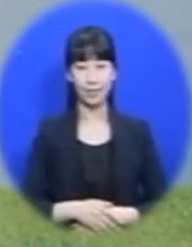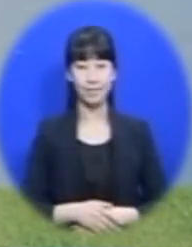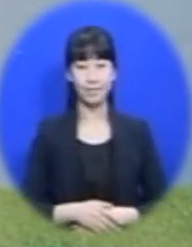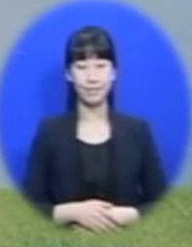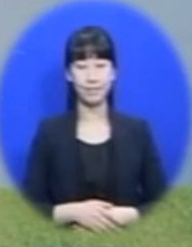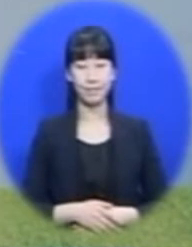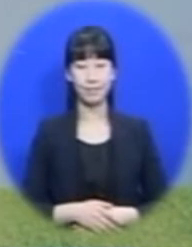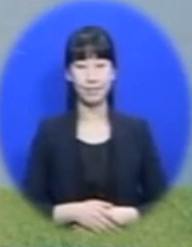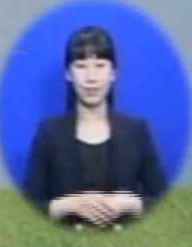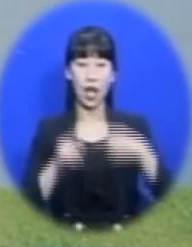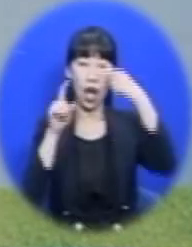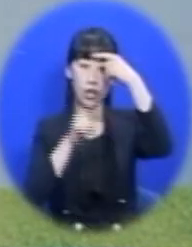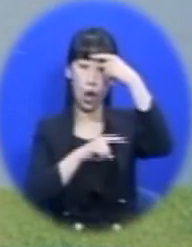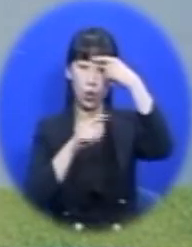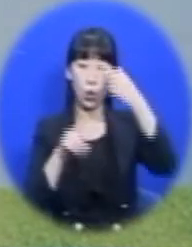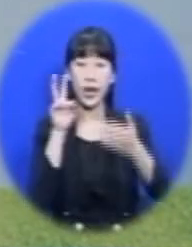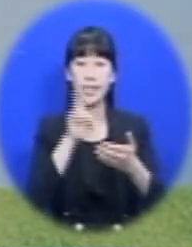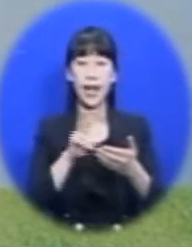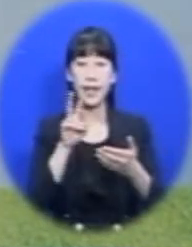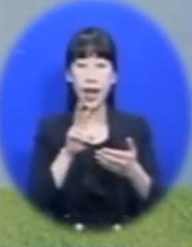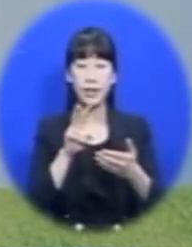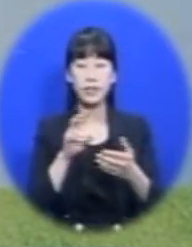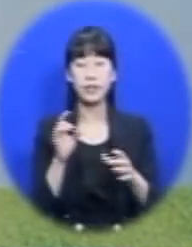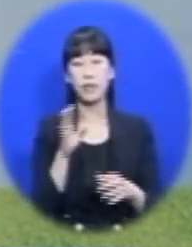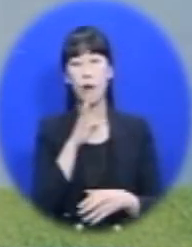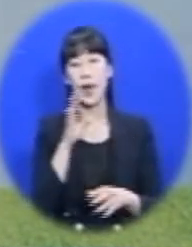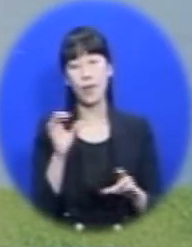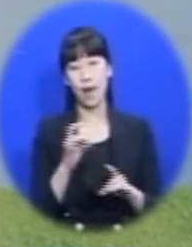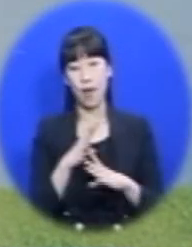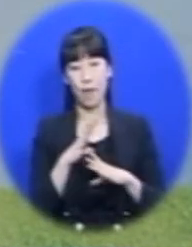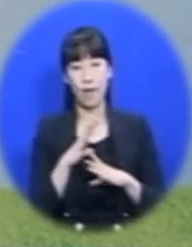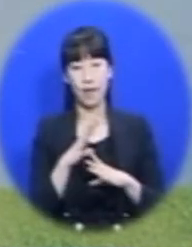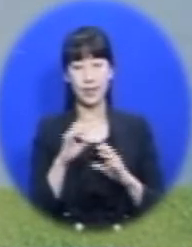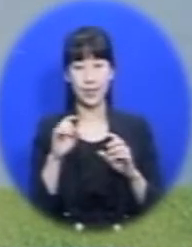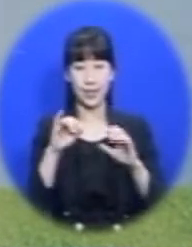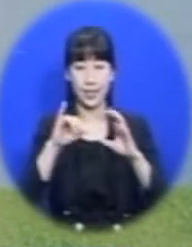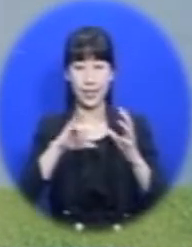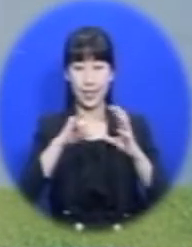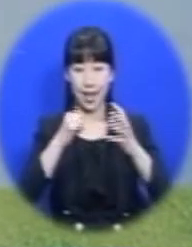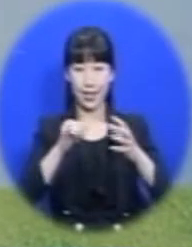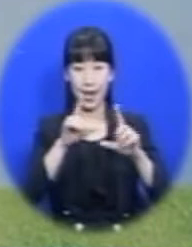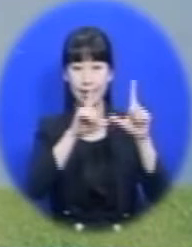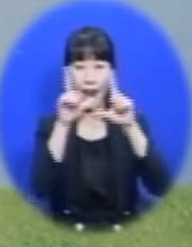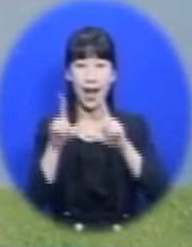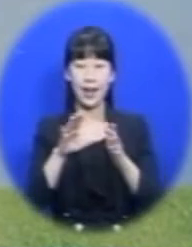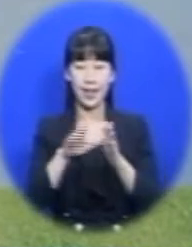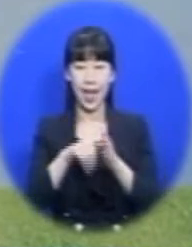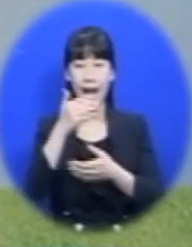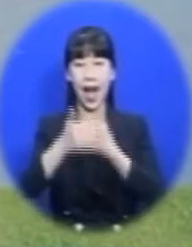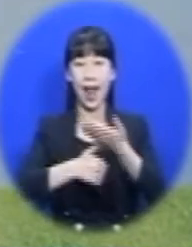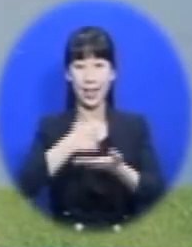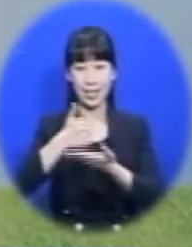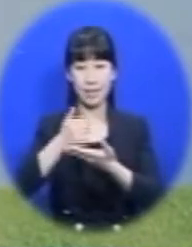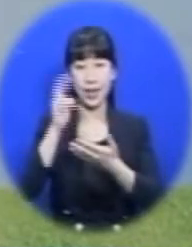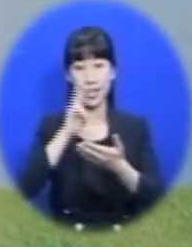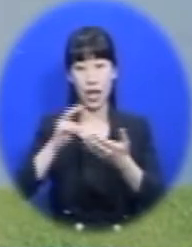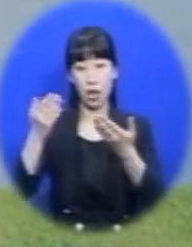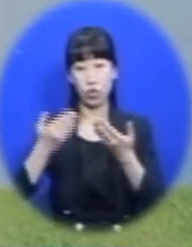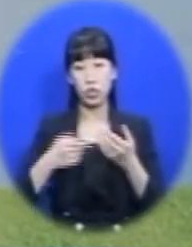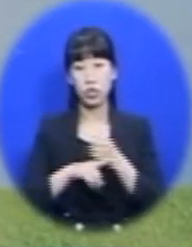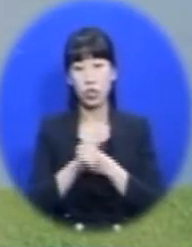성도들의 찬양은 놀랍습니다. 우리가 이 세상에 살아가는 동안에 하나님께서 우리에게 찬양을 주신 것은 찬양이